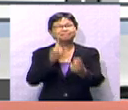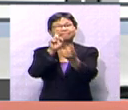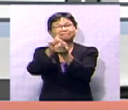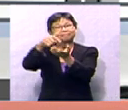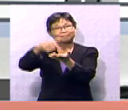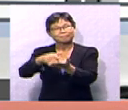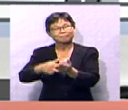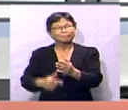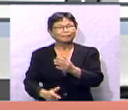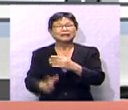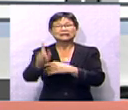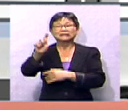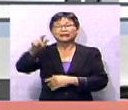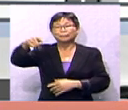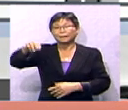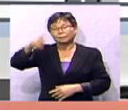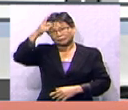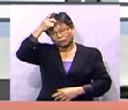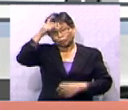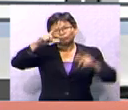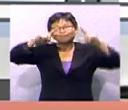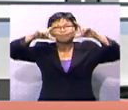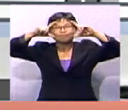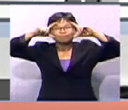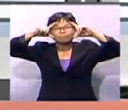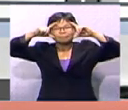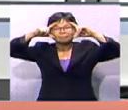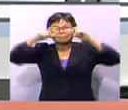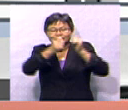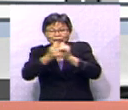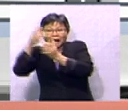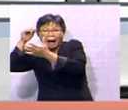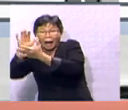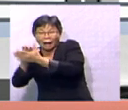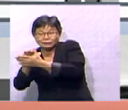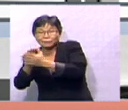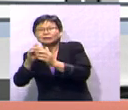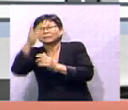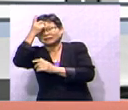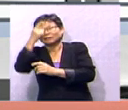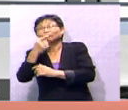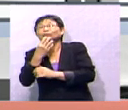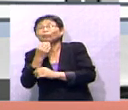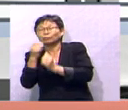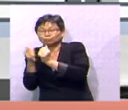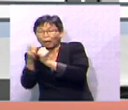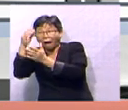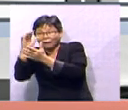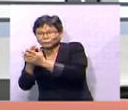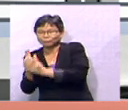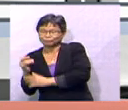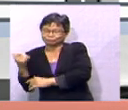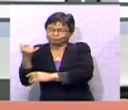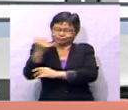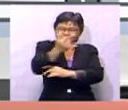Bertemu kembali. Timbalan Perdana Menteri Datuk Seri Dr. Wan Azizah Wan Ismail bersama suaminya Ketua Umum PKR Datuk Seri Anwar Ibrahim